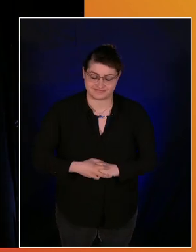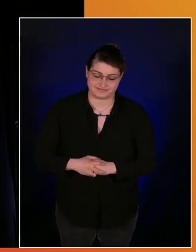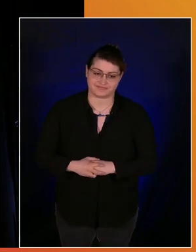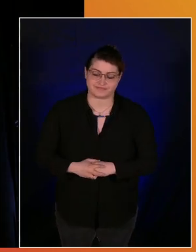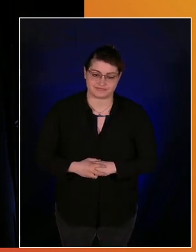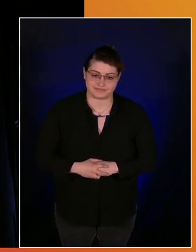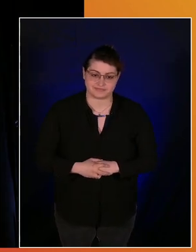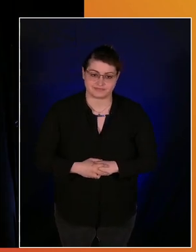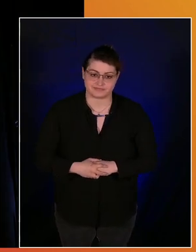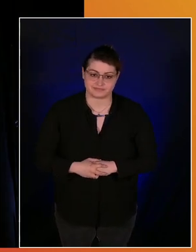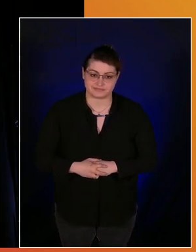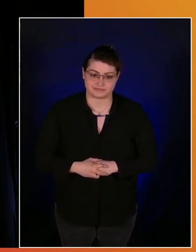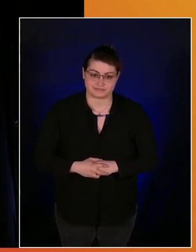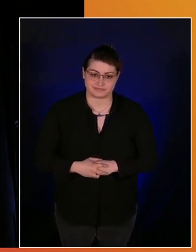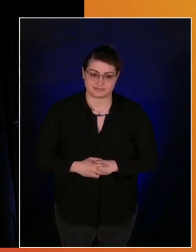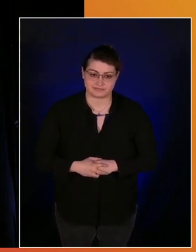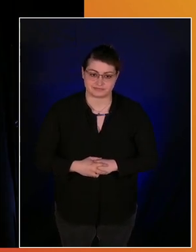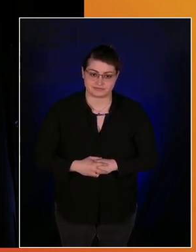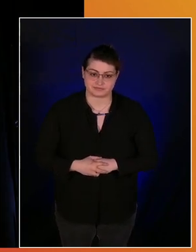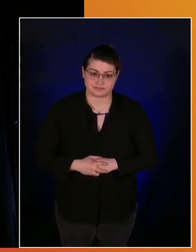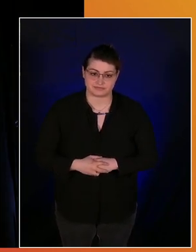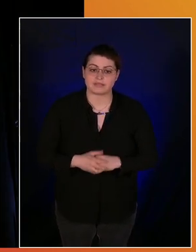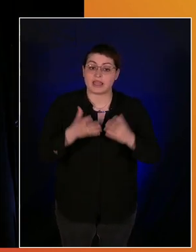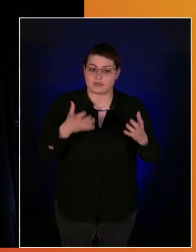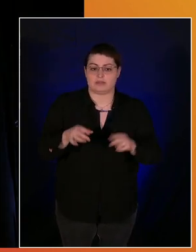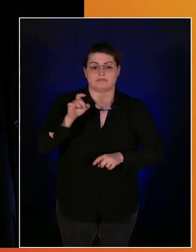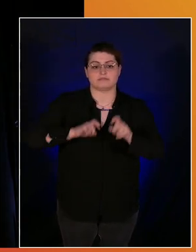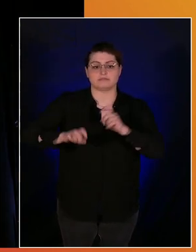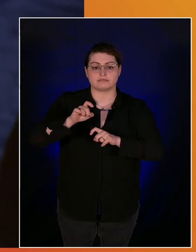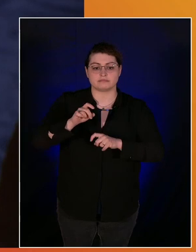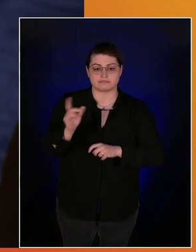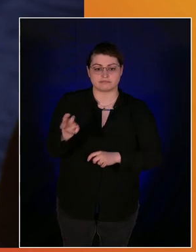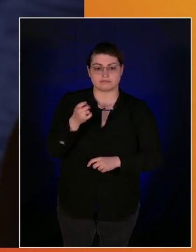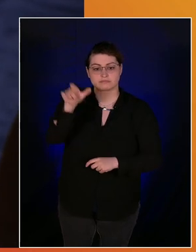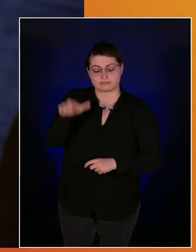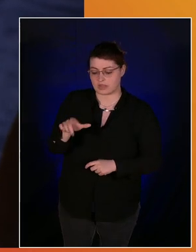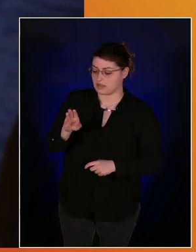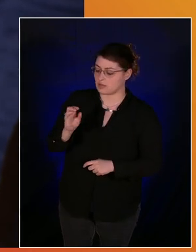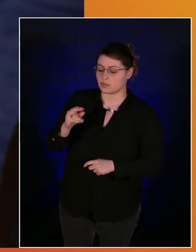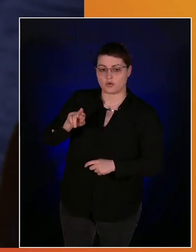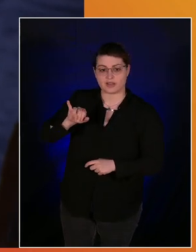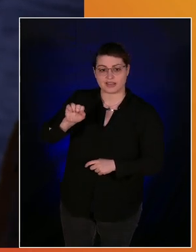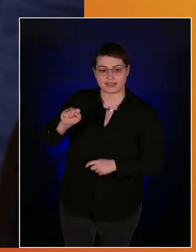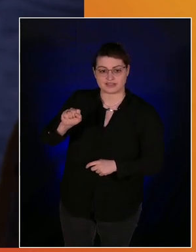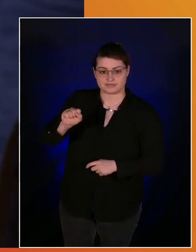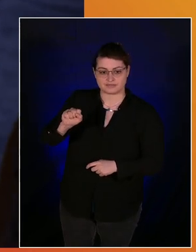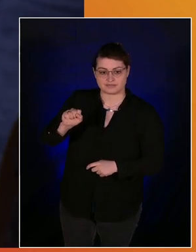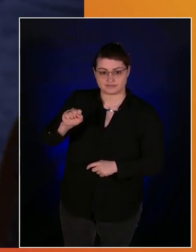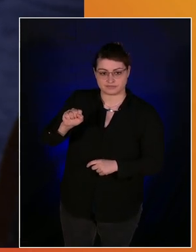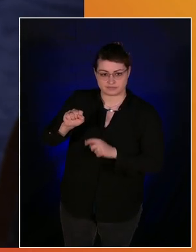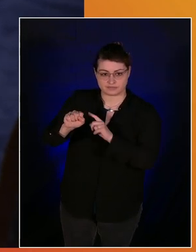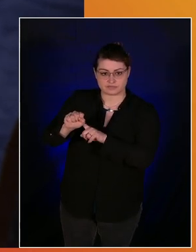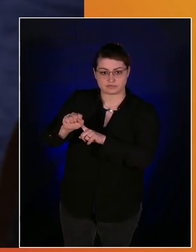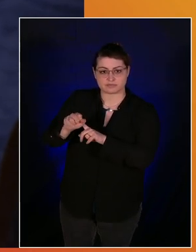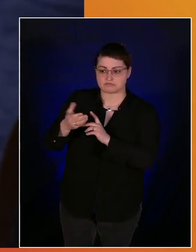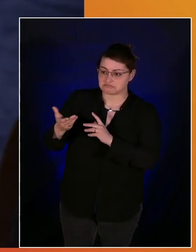Alors, je voulais juste quand même dire, pour reprendre les termes de Boris tout à l'heure, son petit euphémisme, qu'on a eu